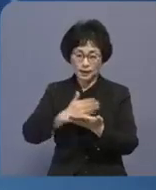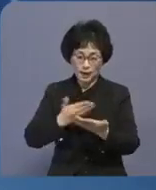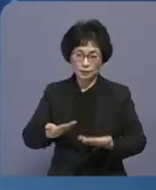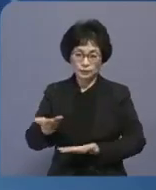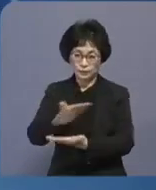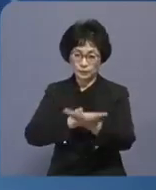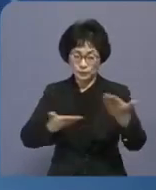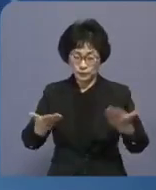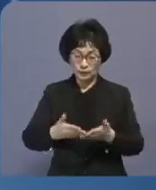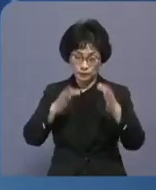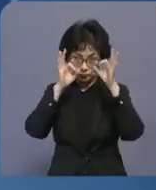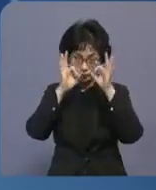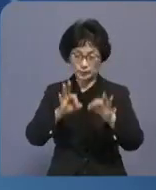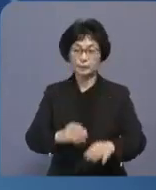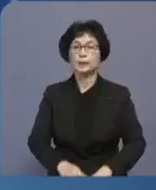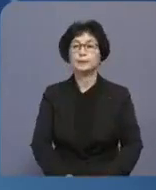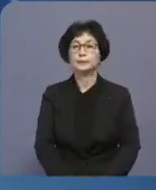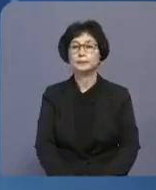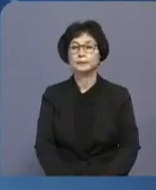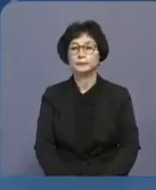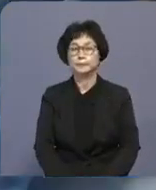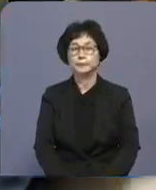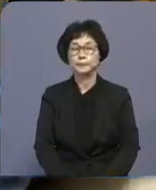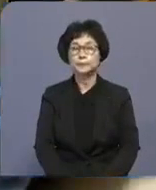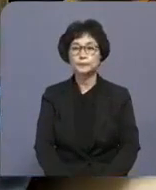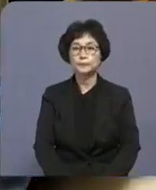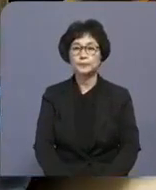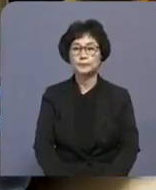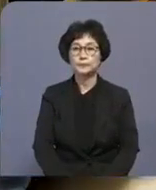김아른의 기자가 다녀왔습니다.